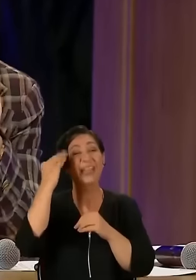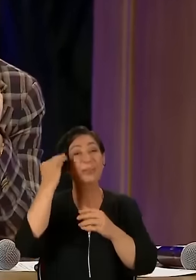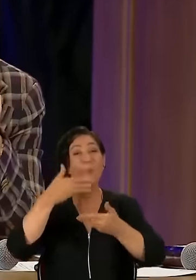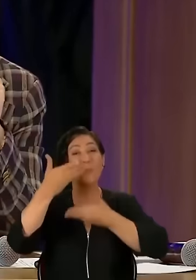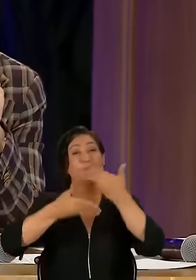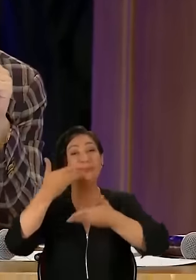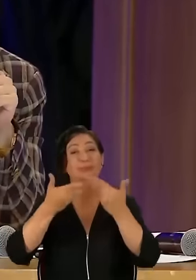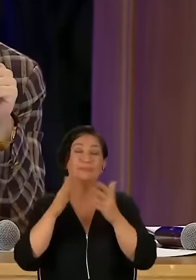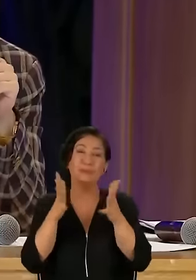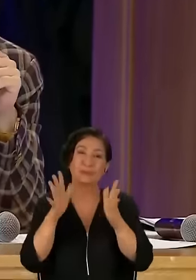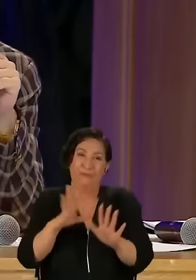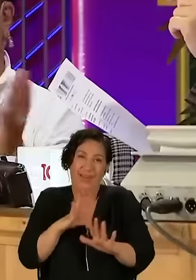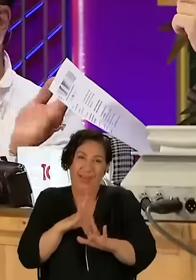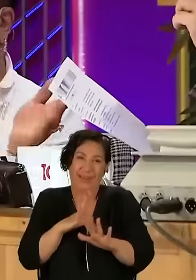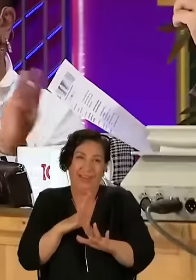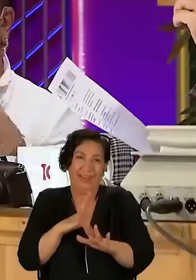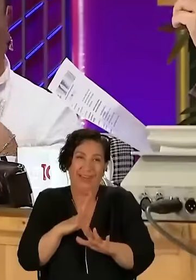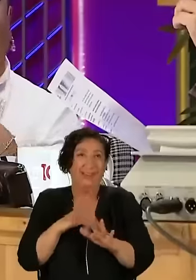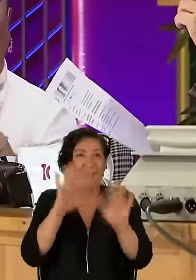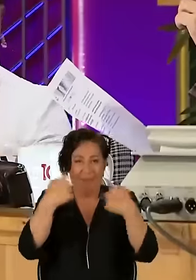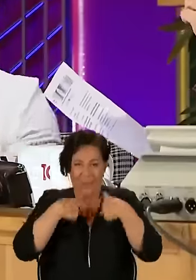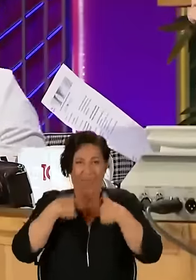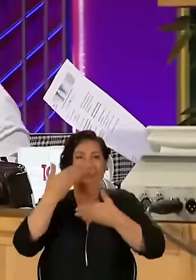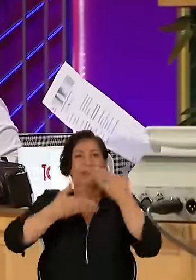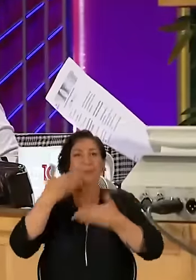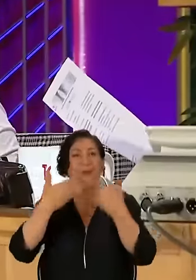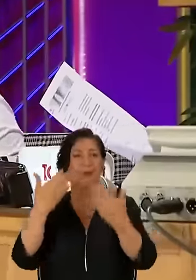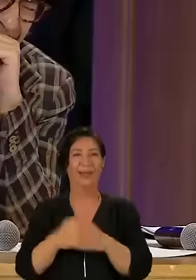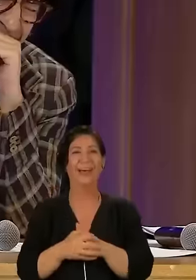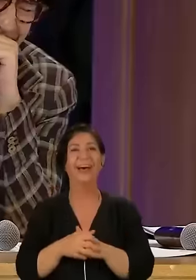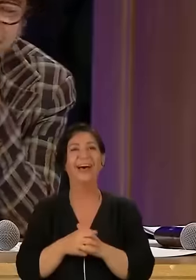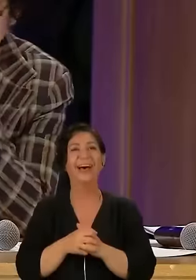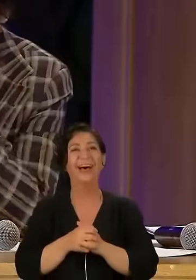Anlatım bozukluğu vardır. Direkt beni anlatıyor.